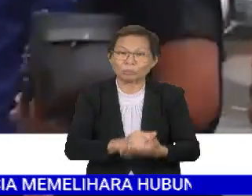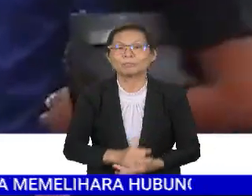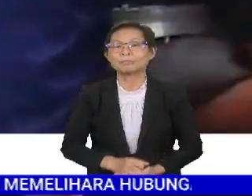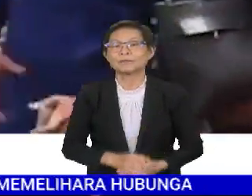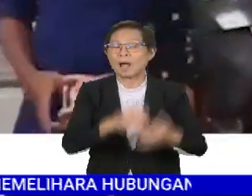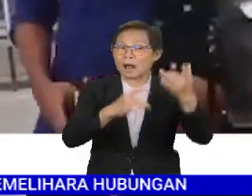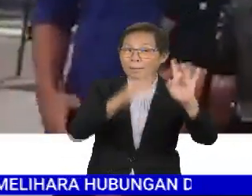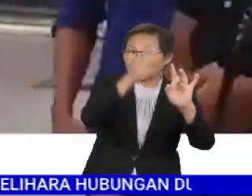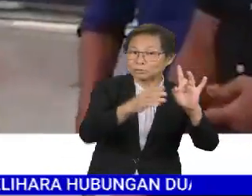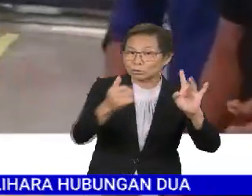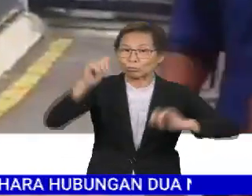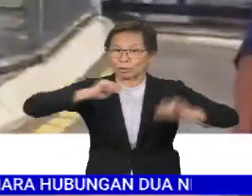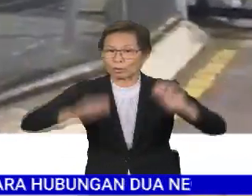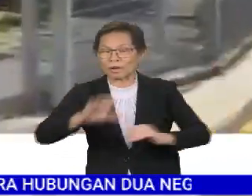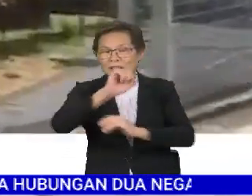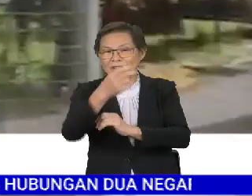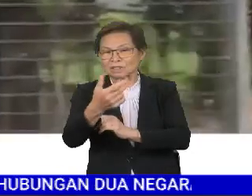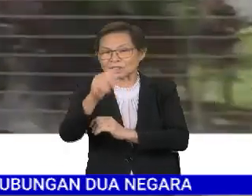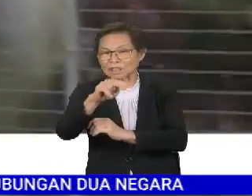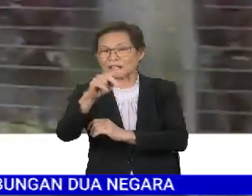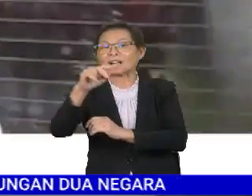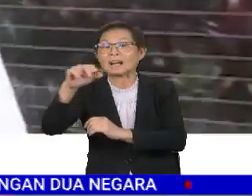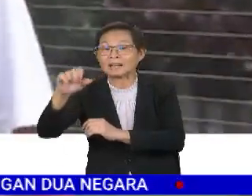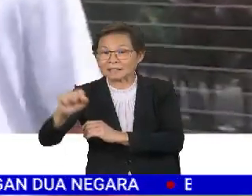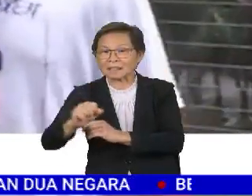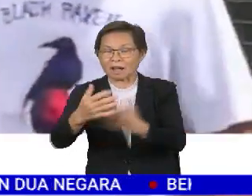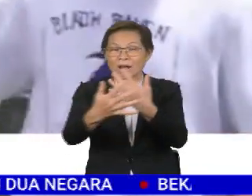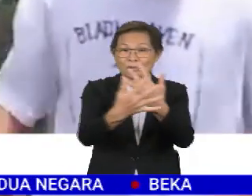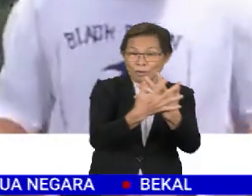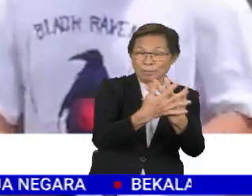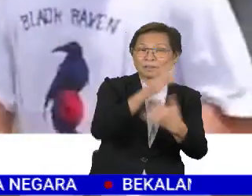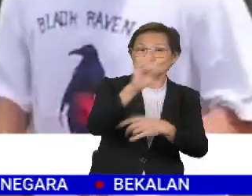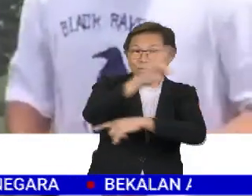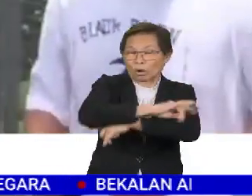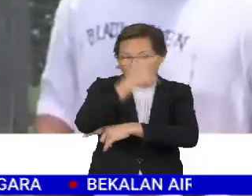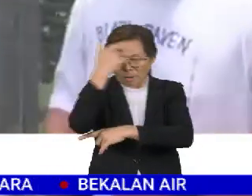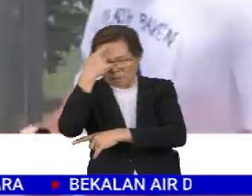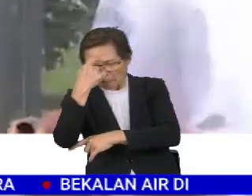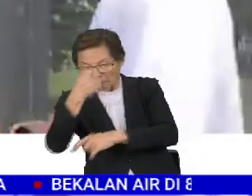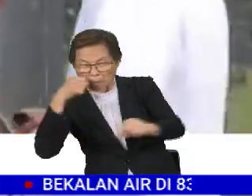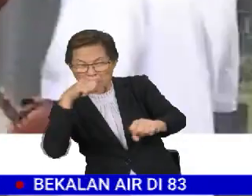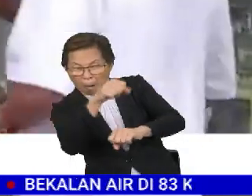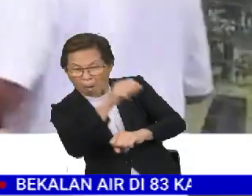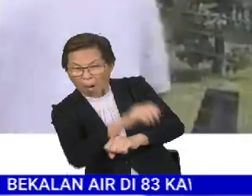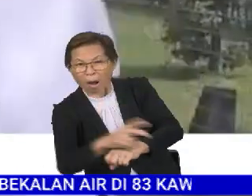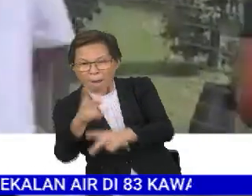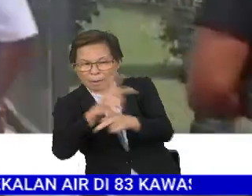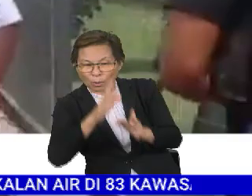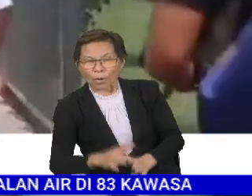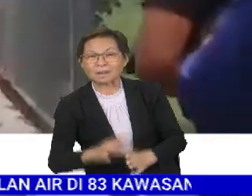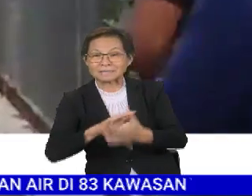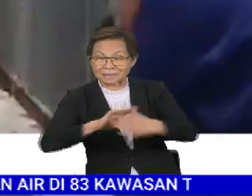18 Jun lalu, pelakon Shahnaz Ahmad direman 3 hari selepas disyaki menumbuk dan menendang pengawal